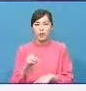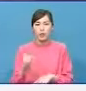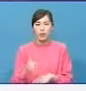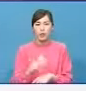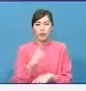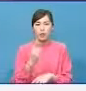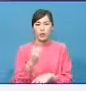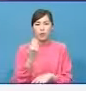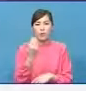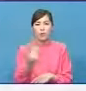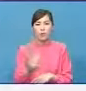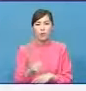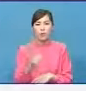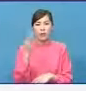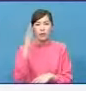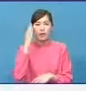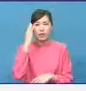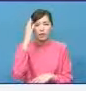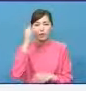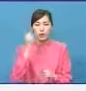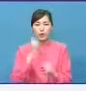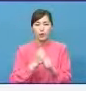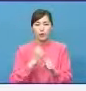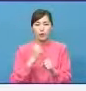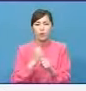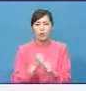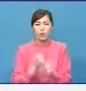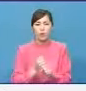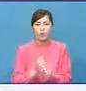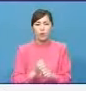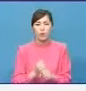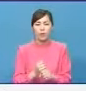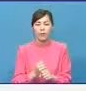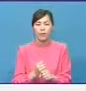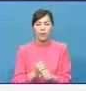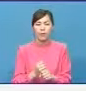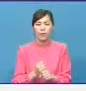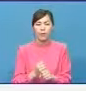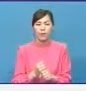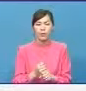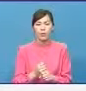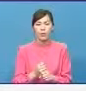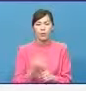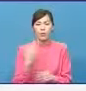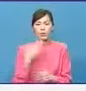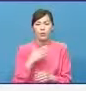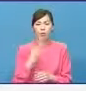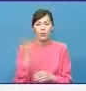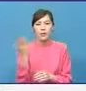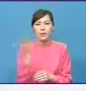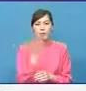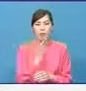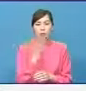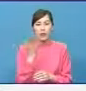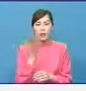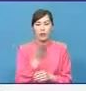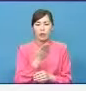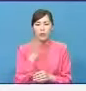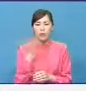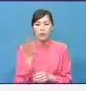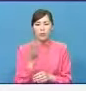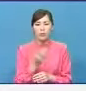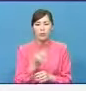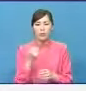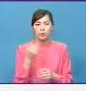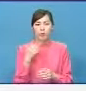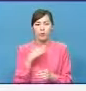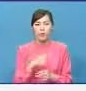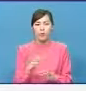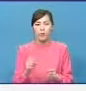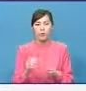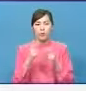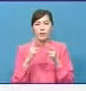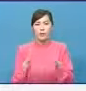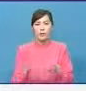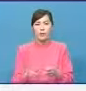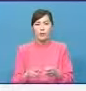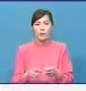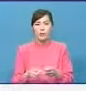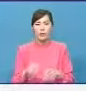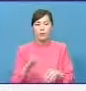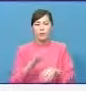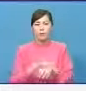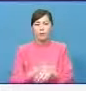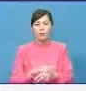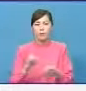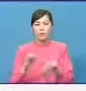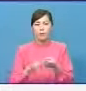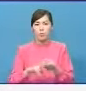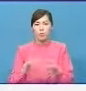кезекте олардың санасымен жұмыс жасау. Біз том-том баяндама оқыдық. Қаншама қылмыскерлерді ұстап түрмеге отырғызып жатырмыз.